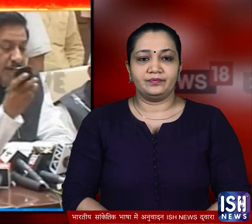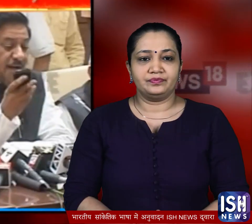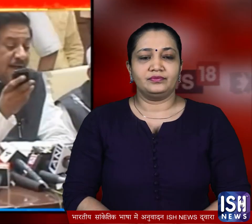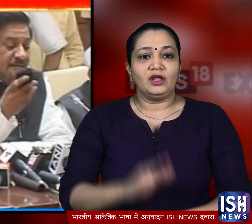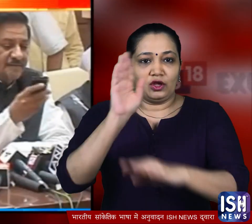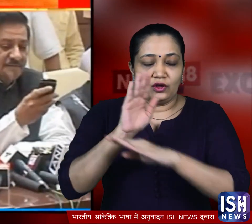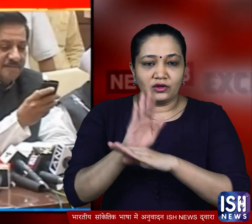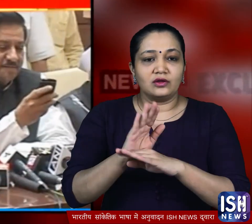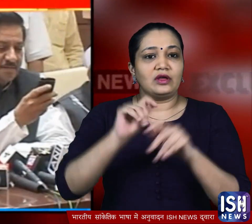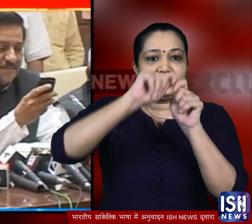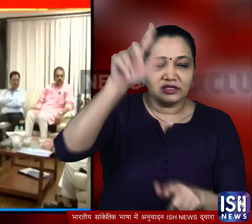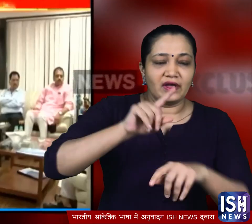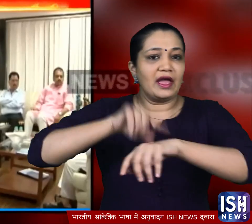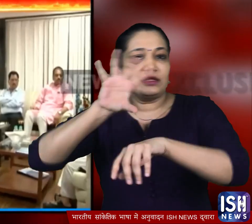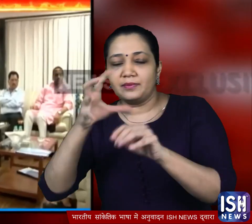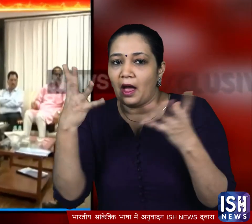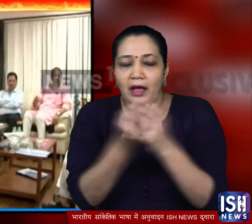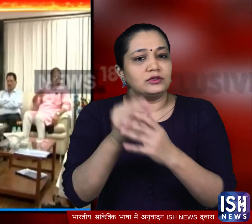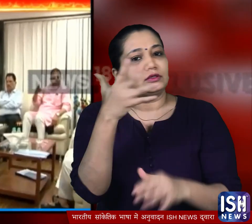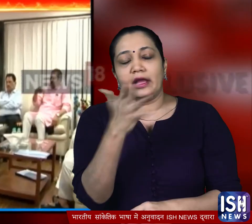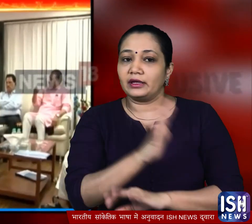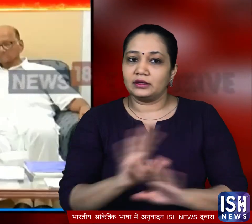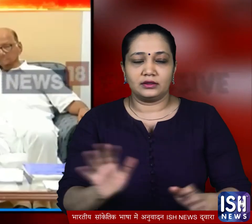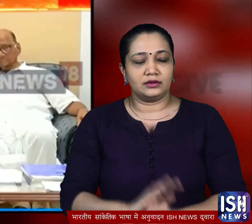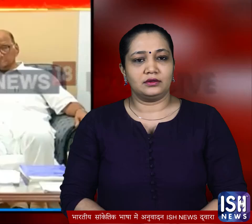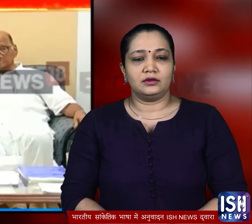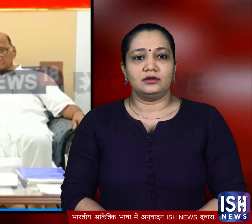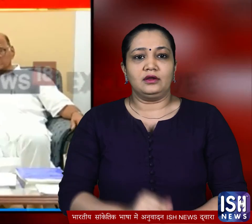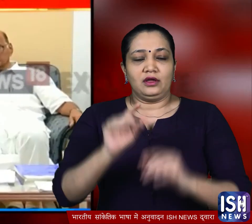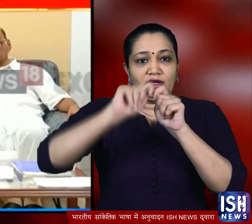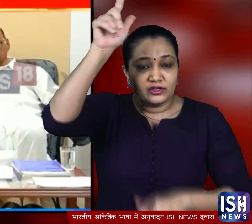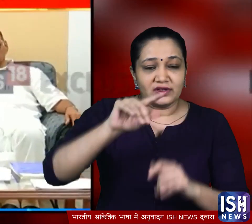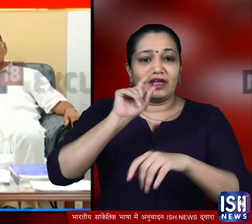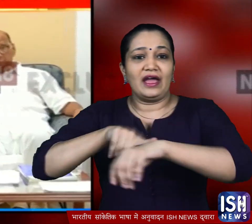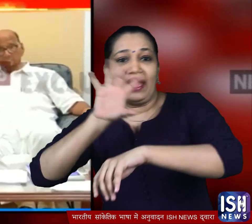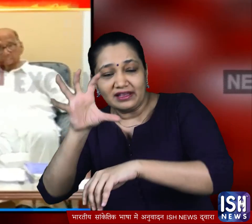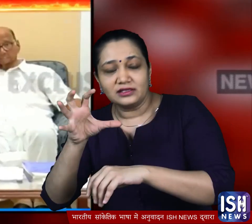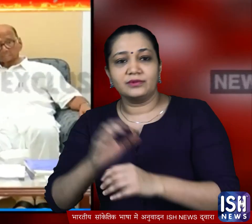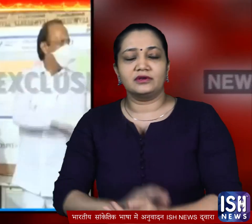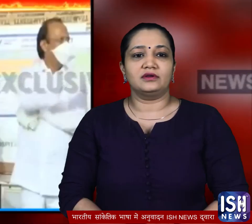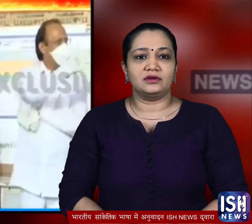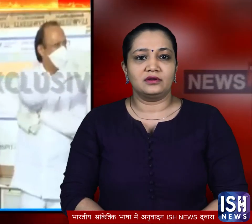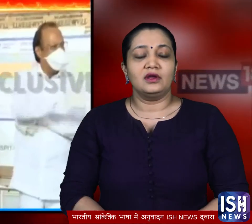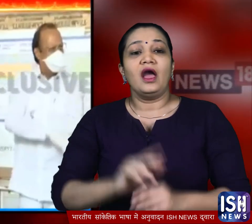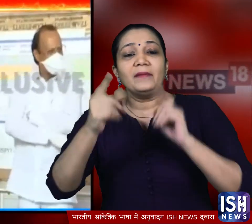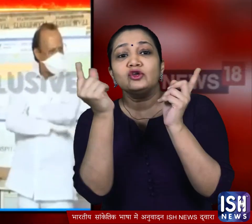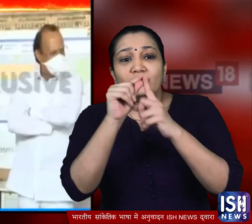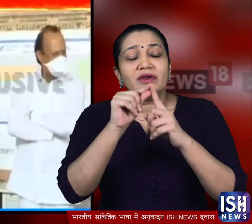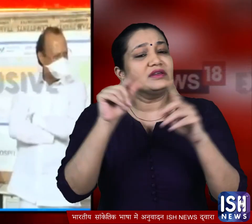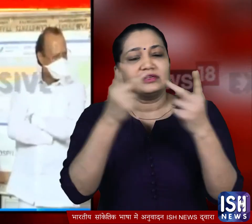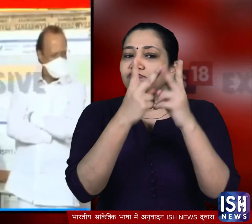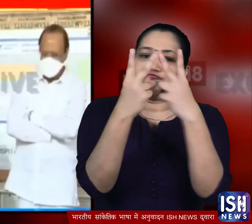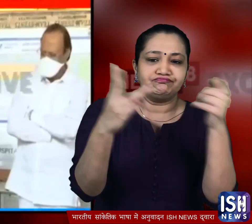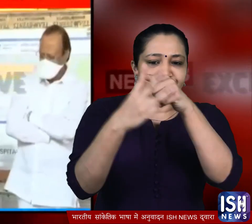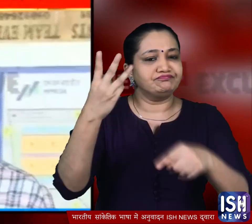में कांग्रेस ने शिवसेना और एनसीपी के साथ गठबंधन करने से इनकार कर दिया। हालांकि वहां शिवसेना और एनसीपी साथ मिलकर चुनाव लड़ेंगे। रही बात यूपी की, तो